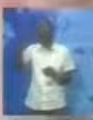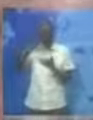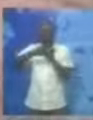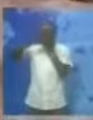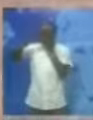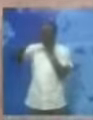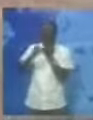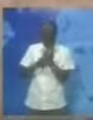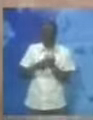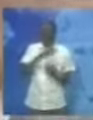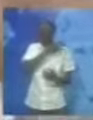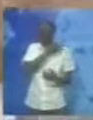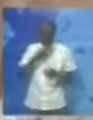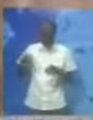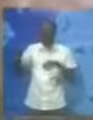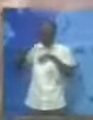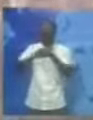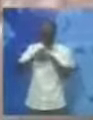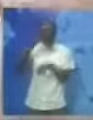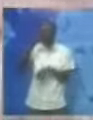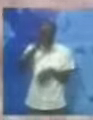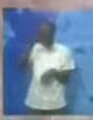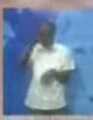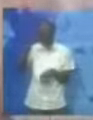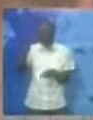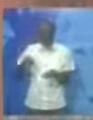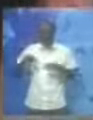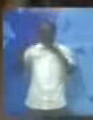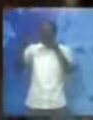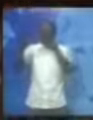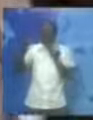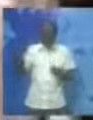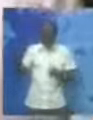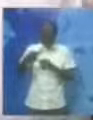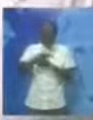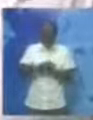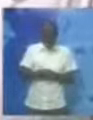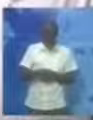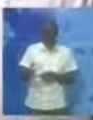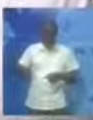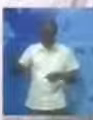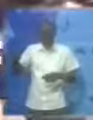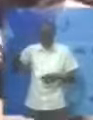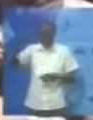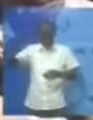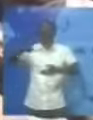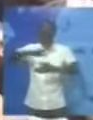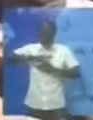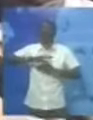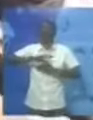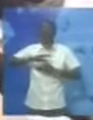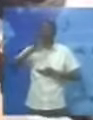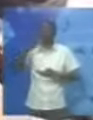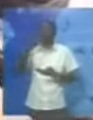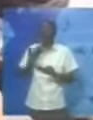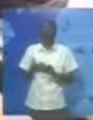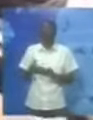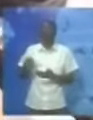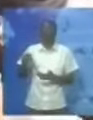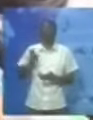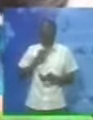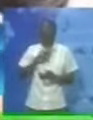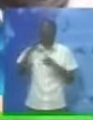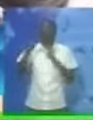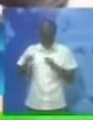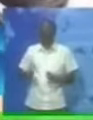de restructuration et de mise à niveau donne aujourd'hui des motifs de satisfaction. Il était bon que nous puissions donner un signal